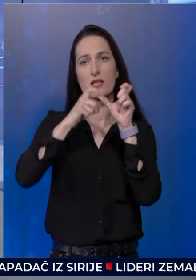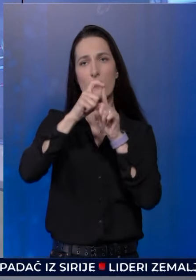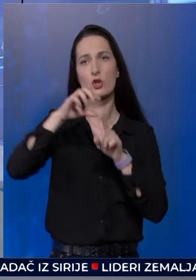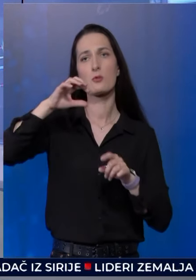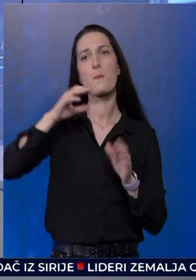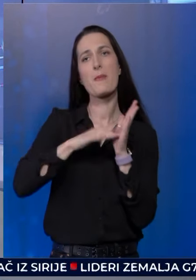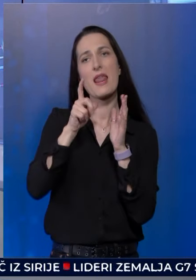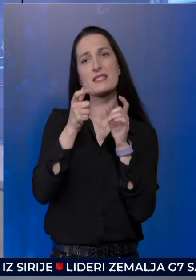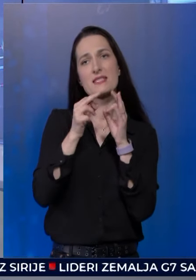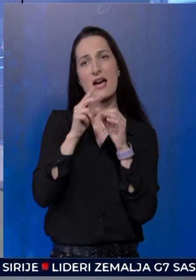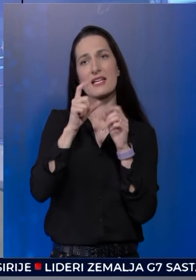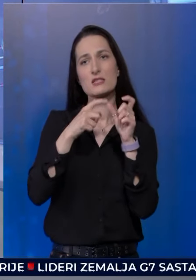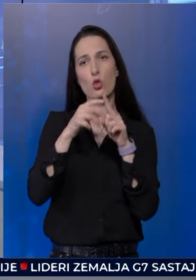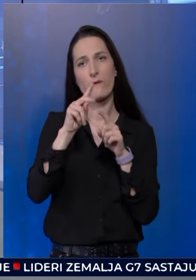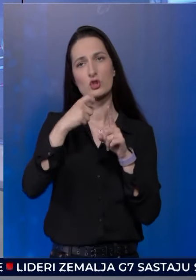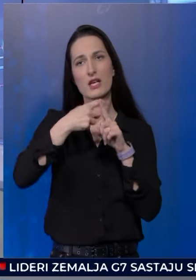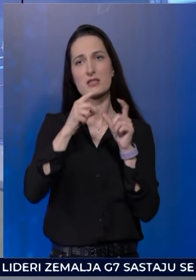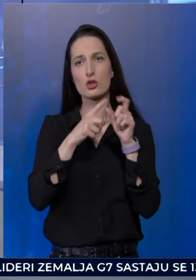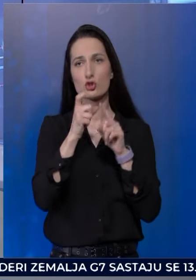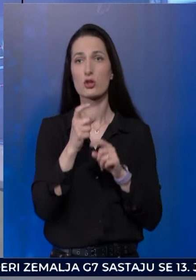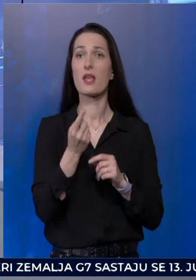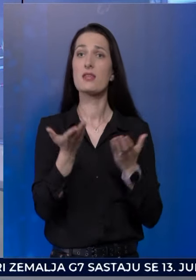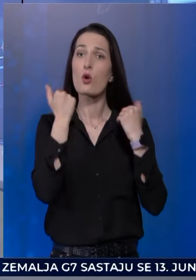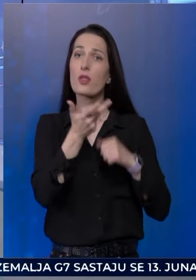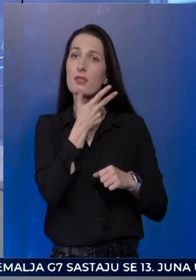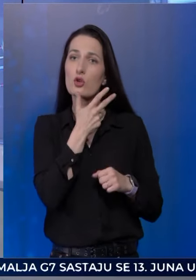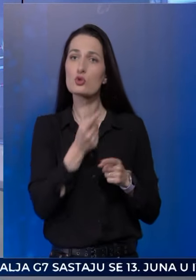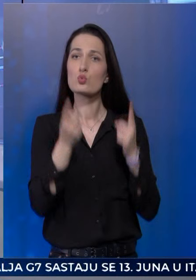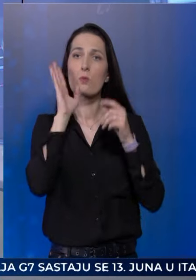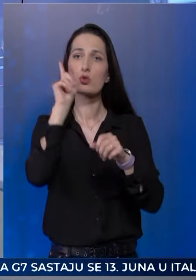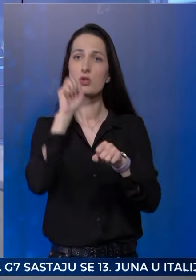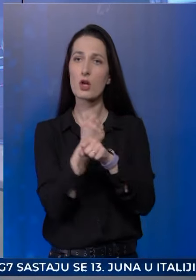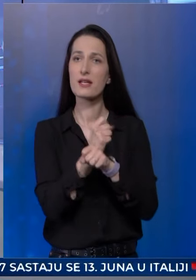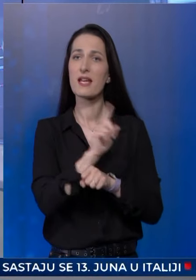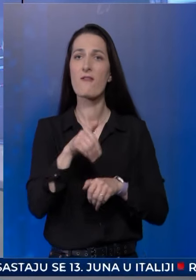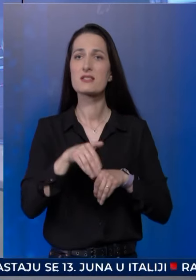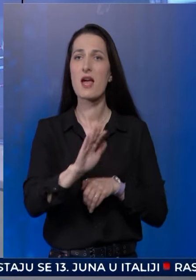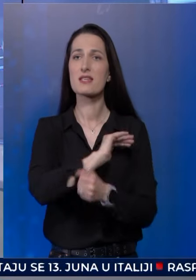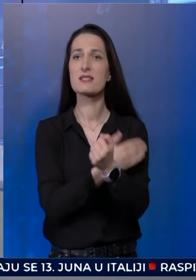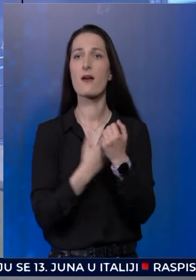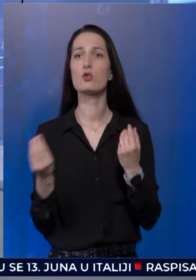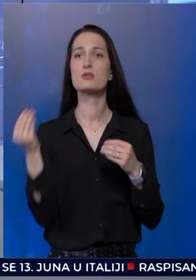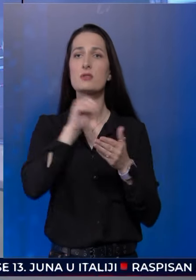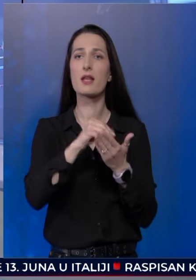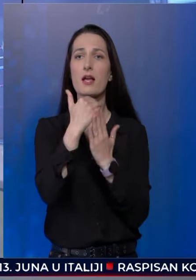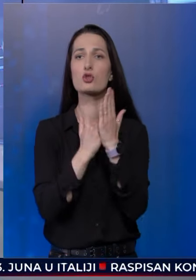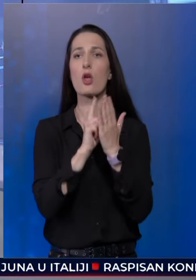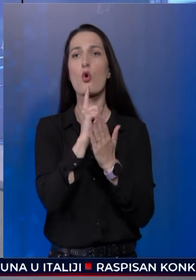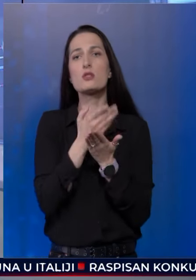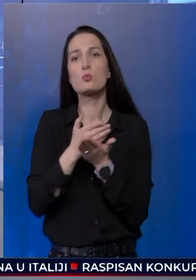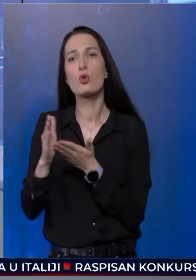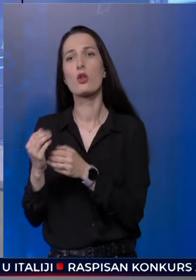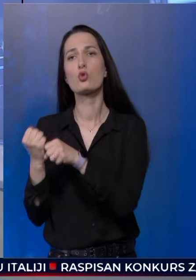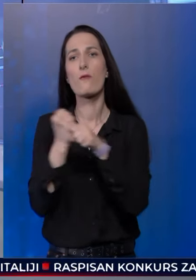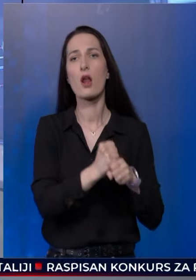SNSD-ova Milica Ristović-Krstić. Iako je traženo, sud Bosne i Hercegovine nije van snage stavio rješenja koja su